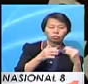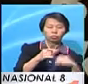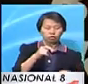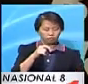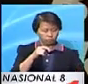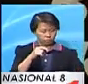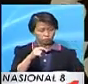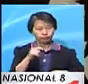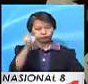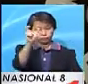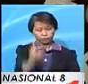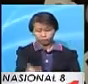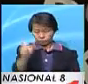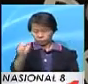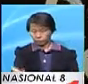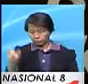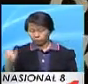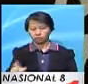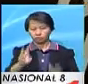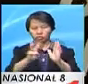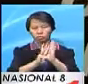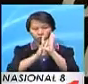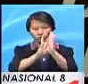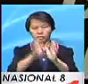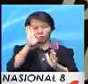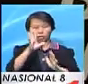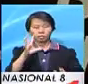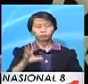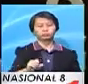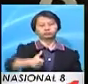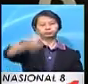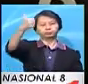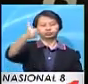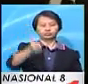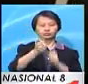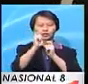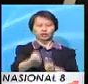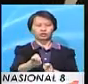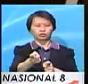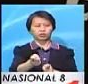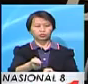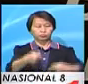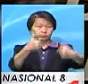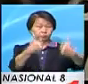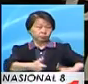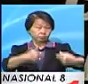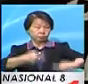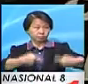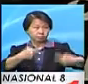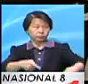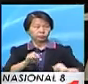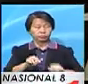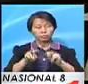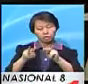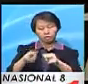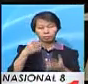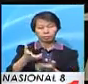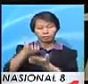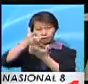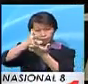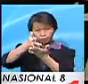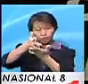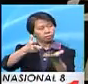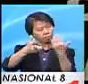daripada calon-calon wakil yang akan merebut untuk anugerah yang dipertandingkan. Turut kelihatan mungkin kamera